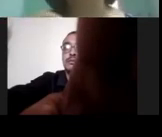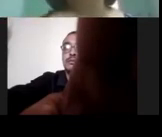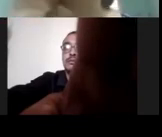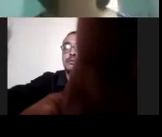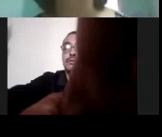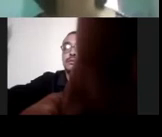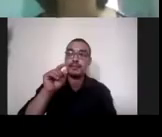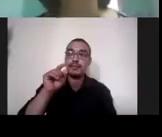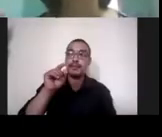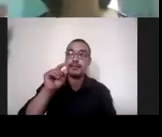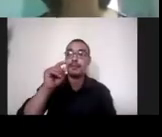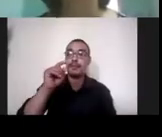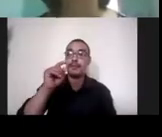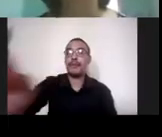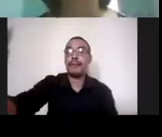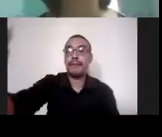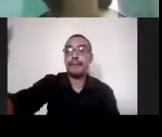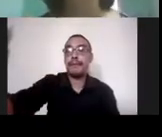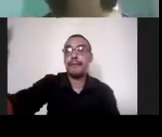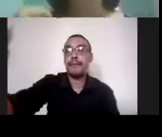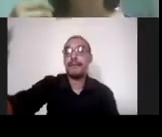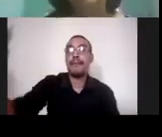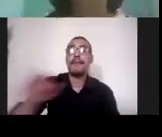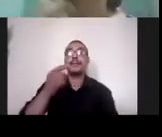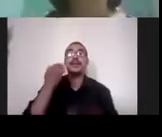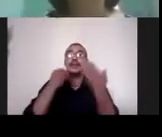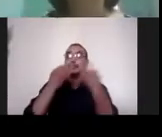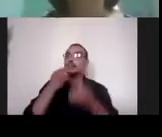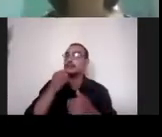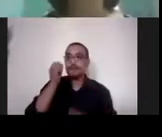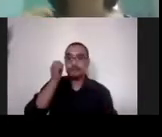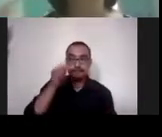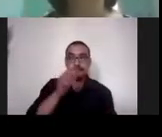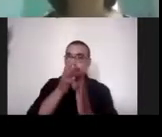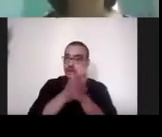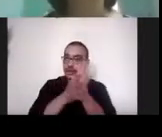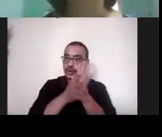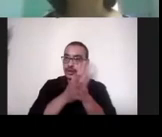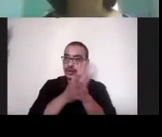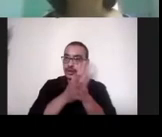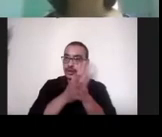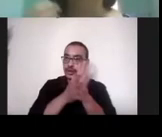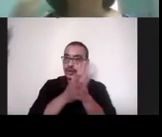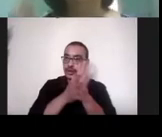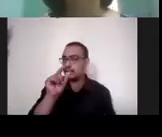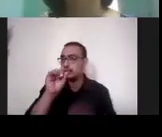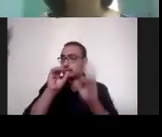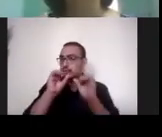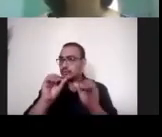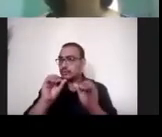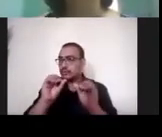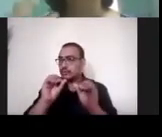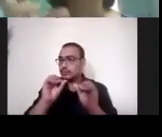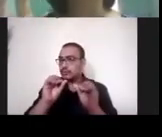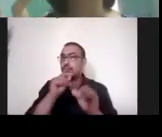त्यो चाहिँ तपाईँहरूले बुझ्नुहोस् है ममाथि हिंसा हुँदैछ भनेर त्यस्तो सङ्केतहरू कोट शब्दहरू होइन कोट शब्दहरू